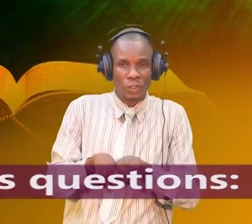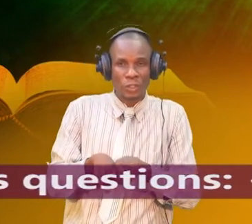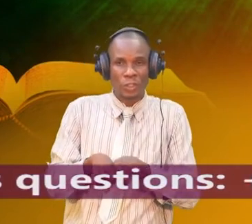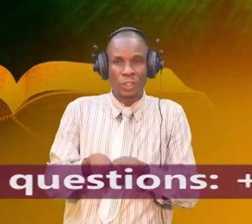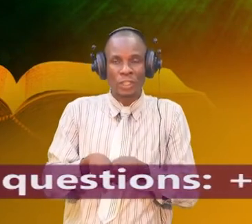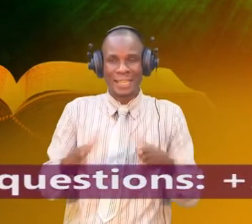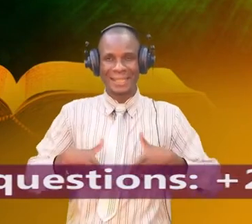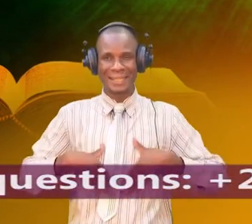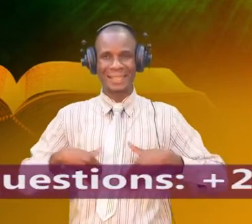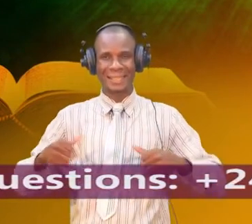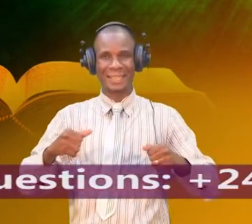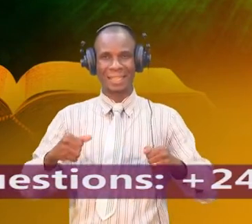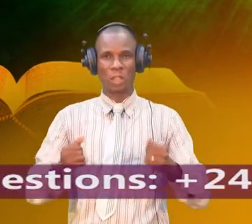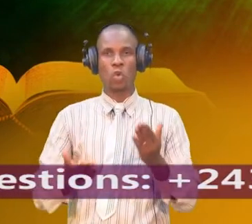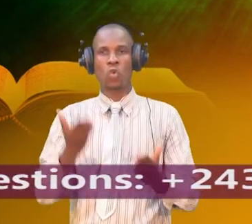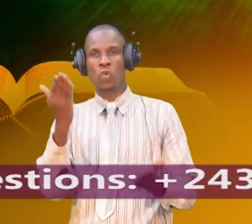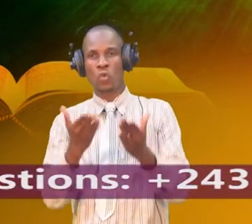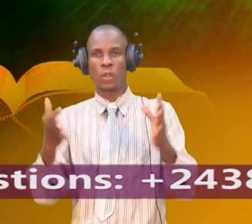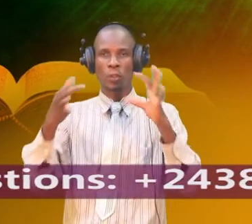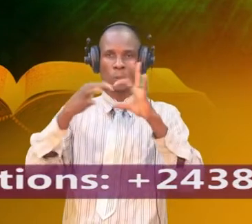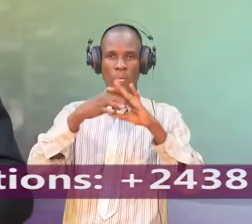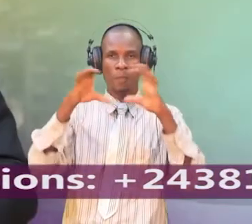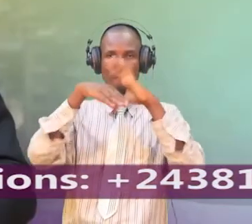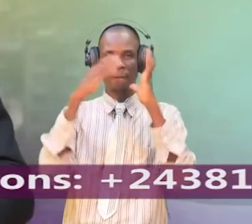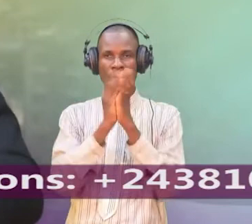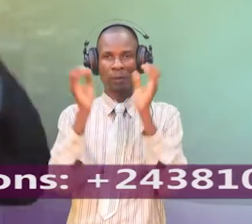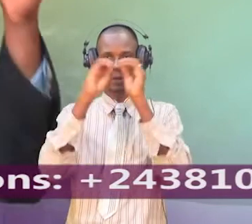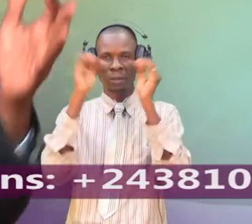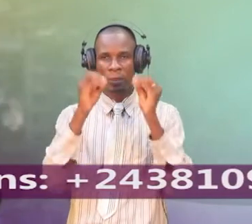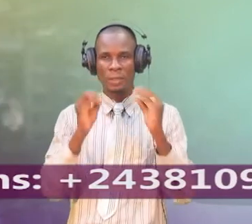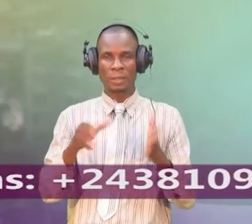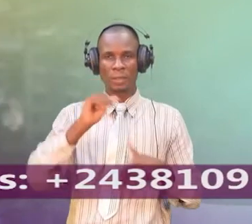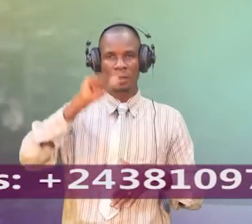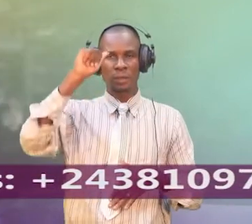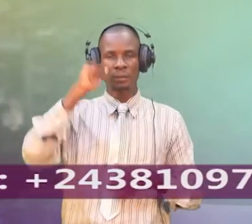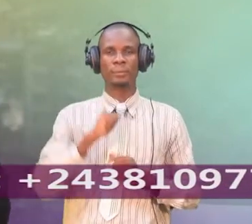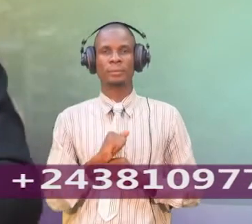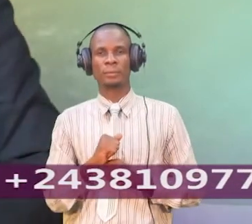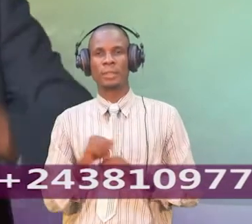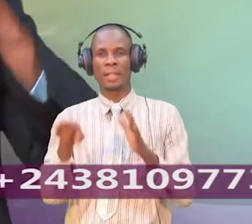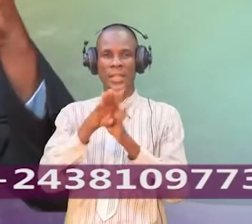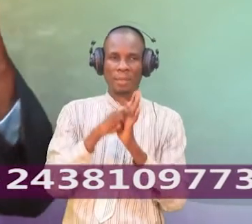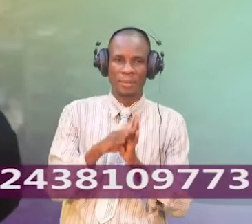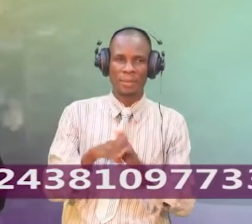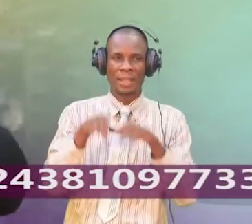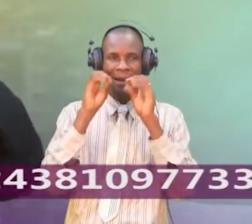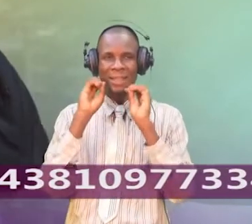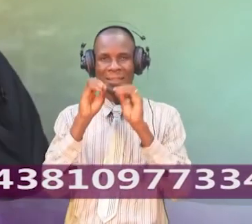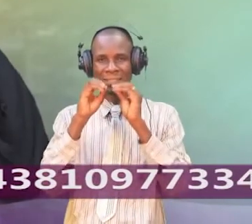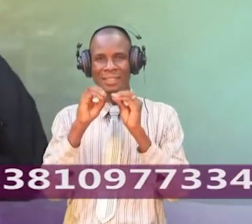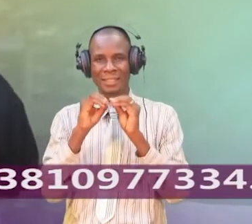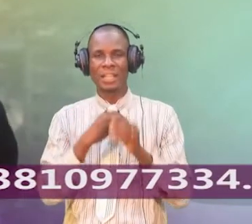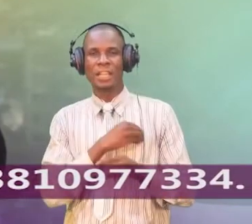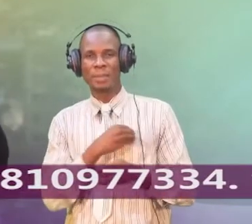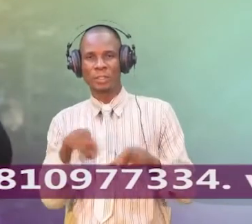oyo azali na nguya ya liwa elingi kolobete diabolo. Nanzela ne kulusu ezaki petina ya